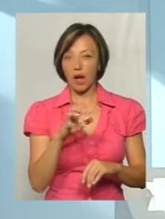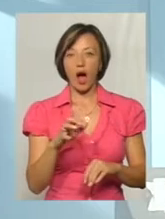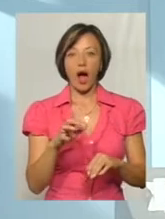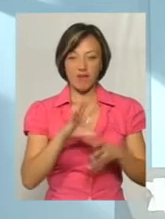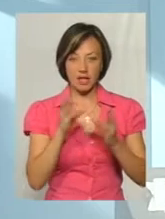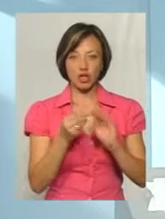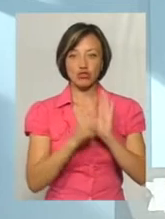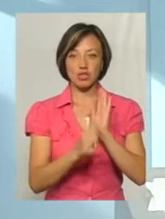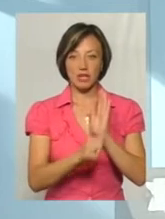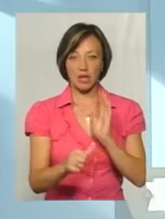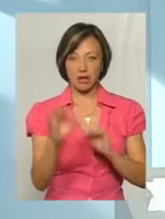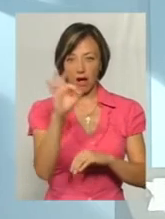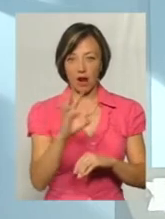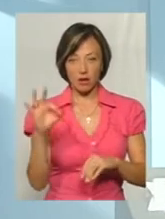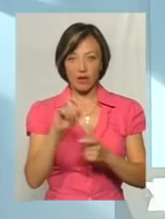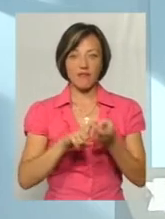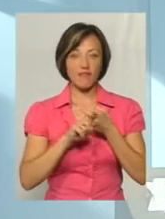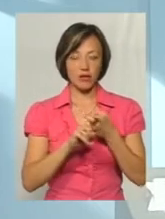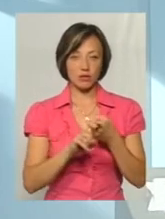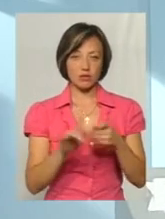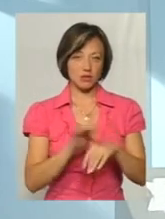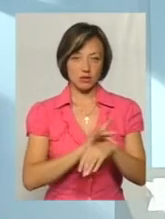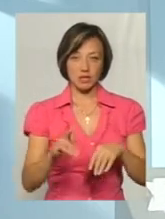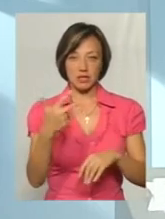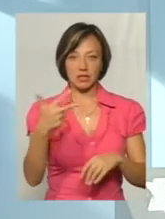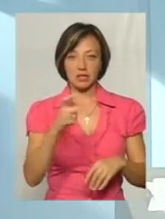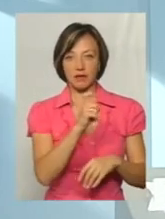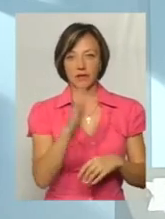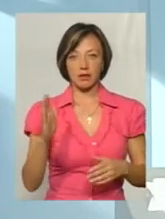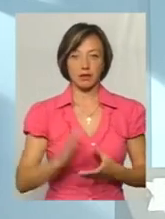60 градусів вірус знешкоджується протягом 30 хвилин.